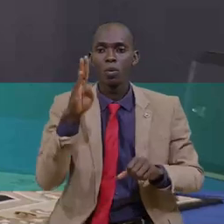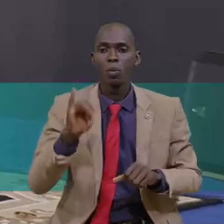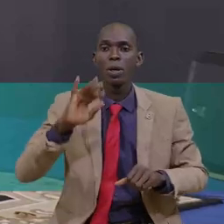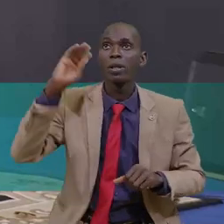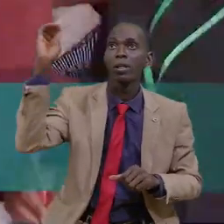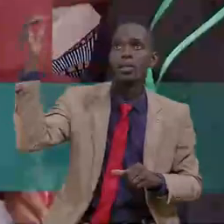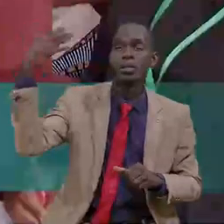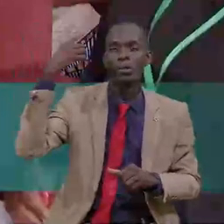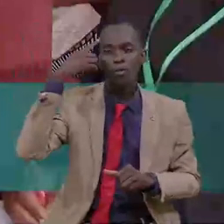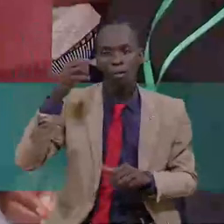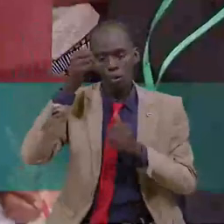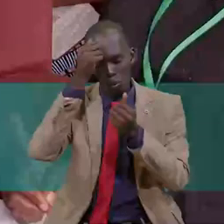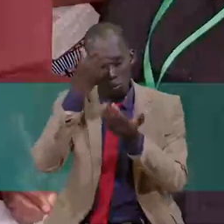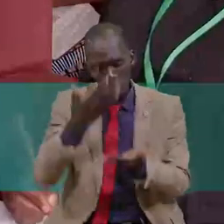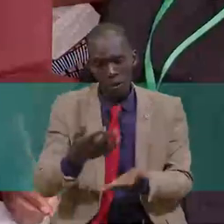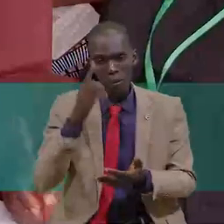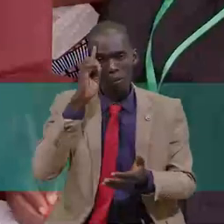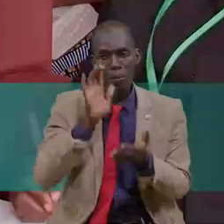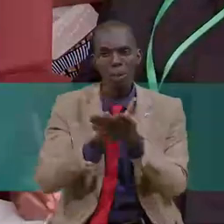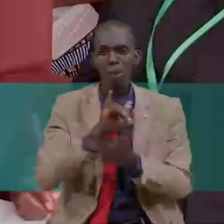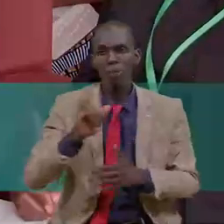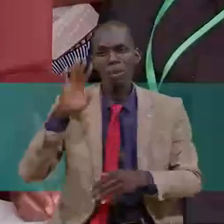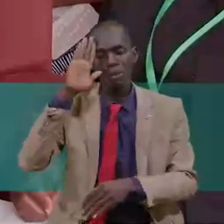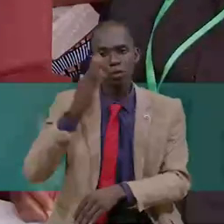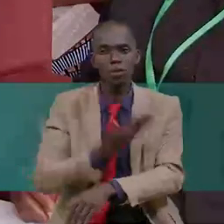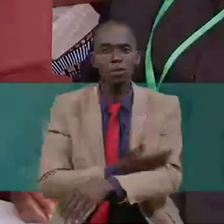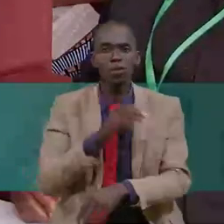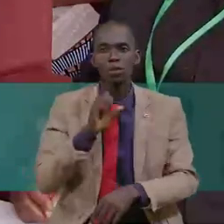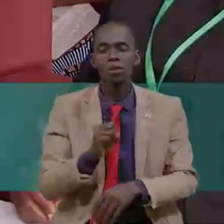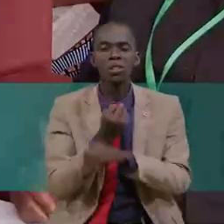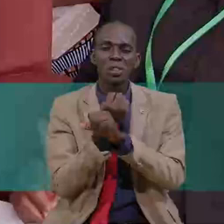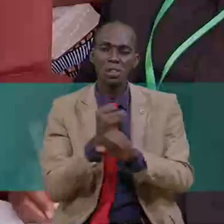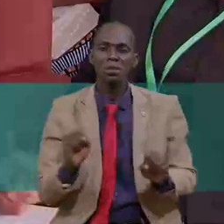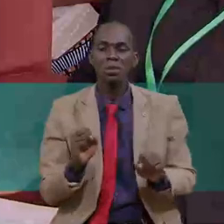grâce pour les fils croyants obéissants.